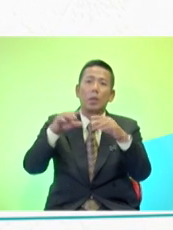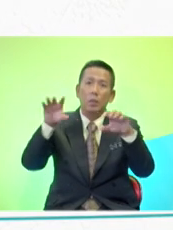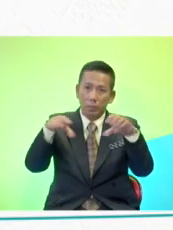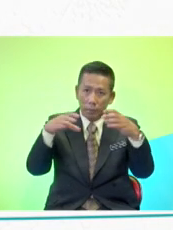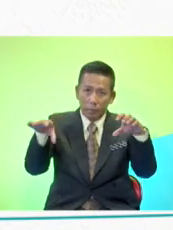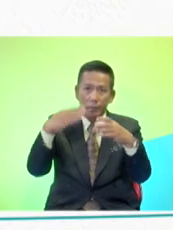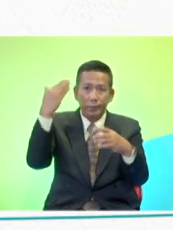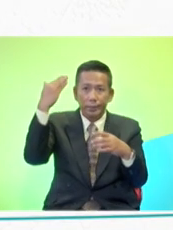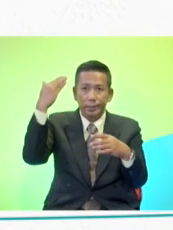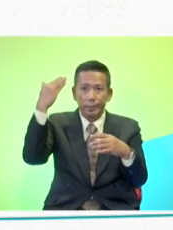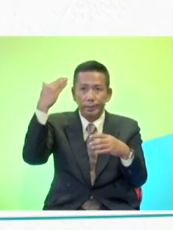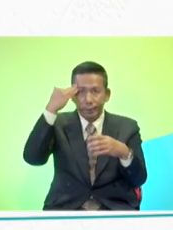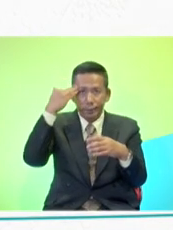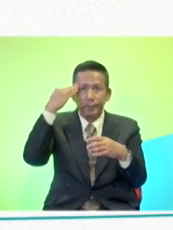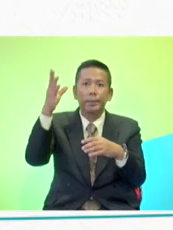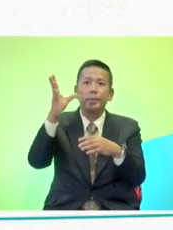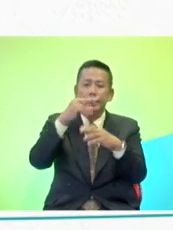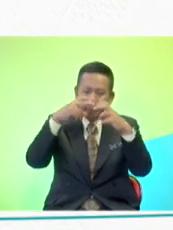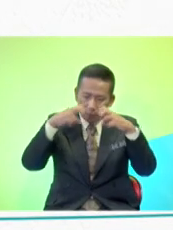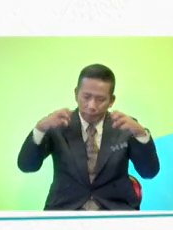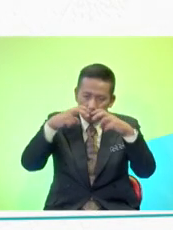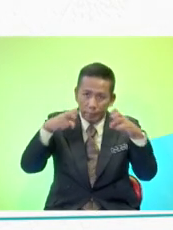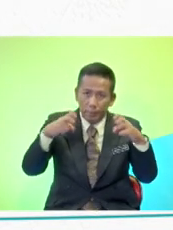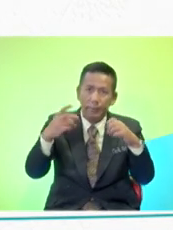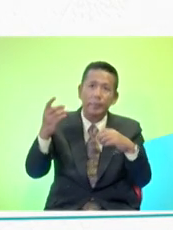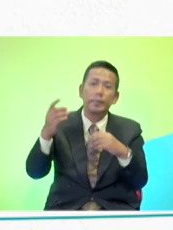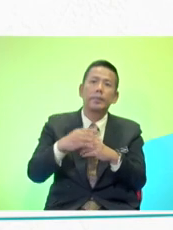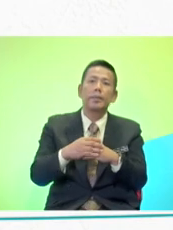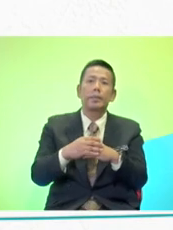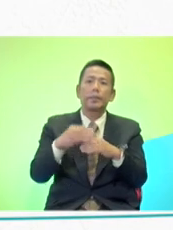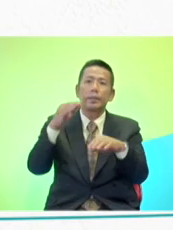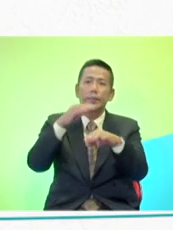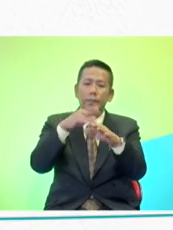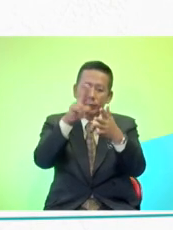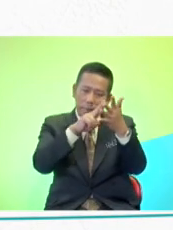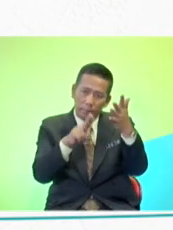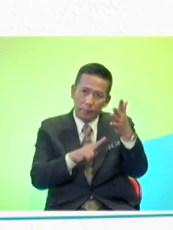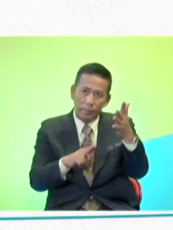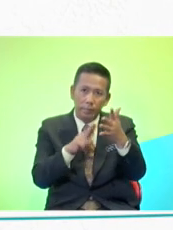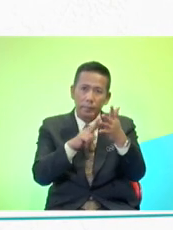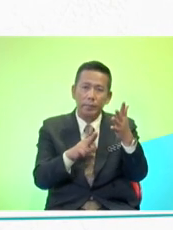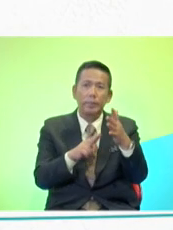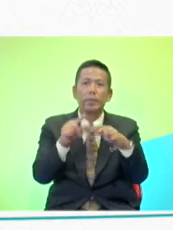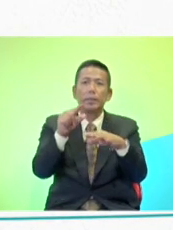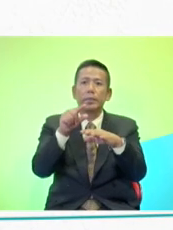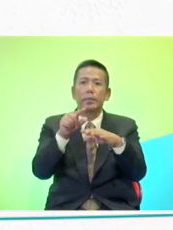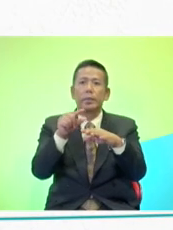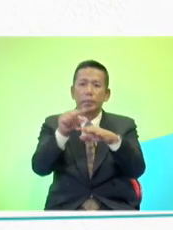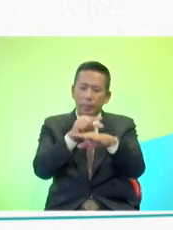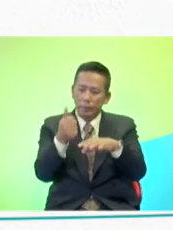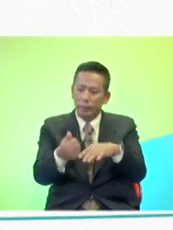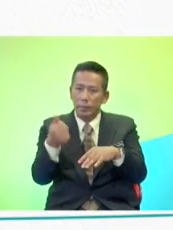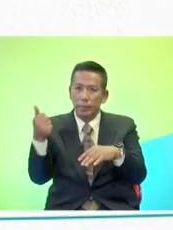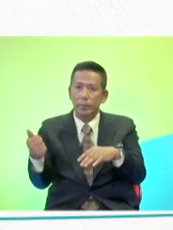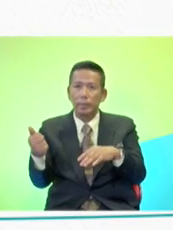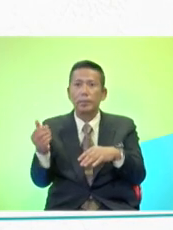dan kefahaman untuk membuat penolakan terhadap seni ukiran melalui pengolahan motif penggunaan alat